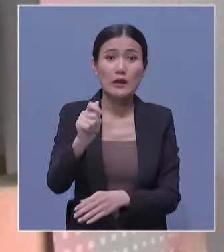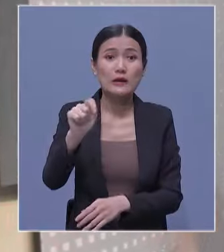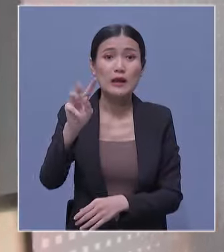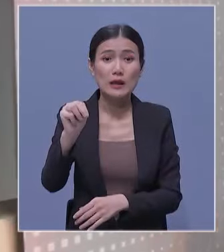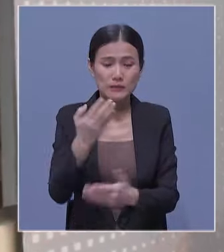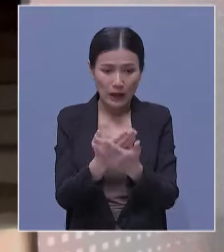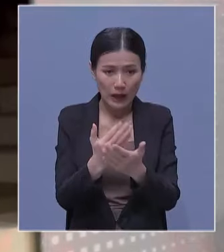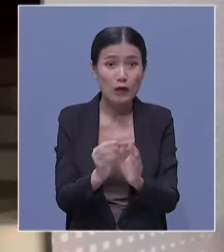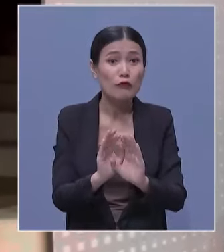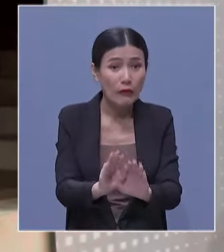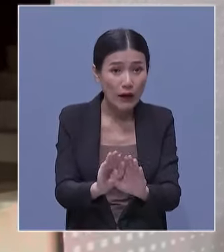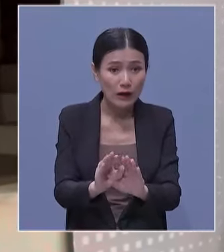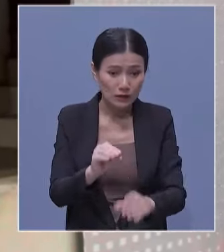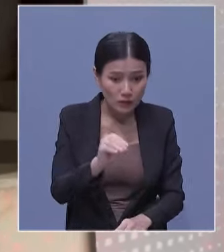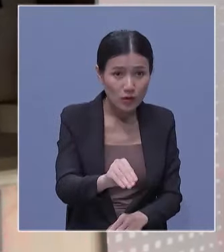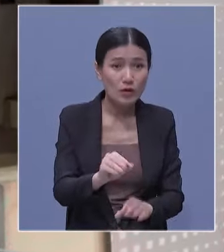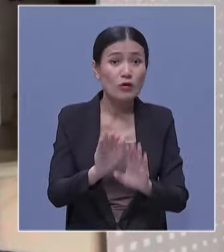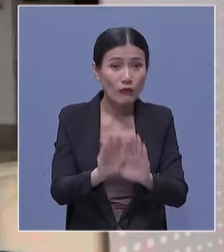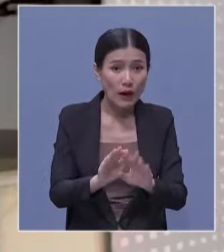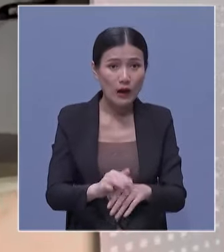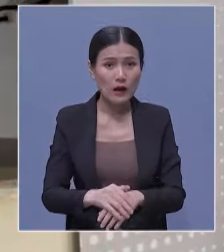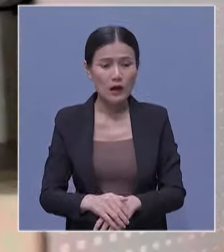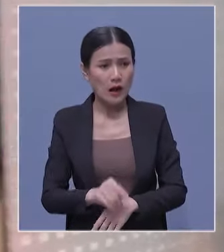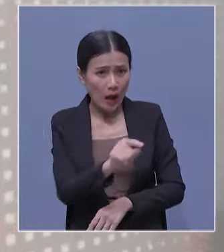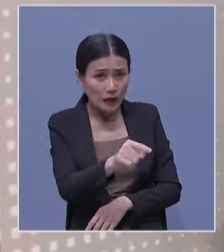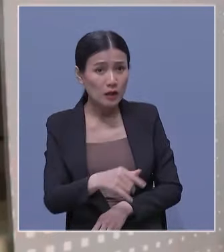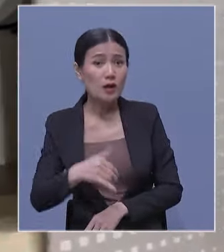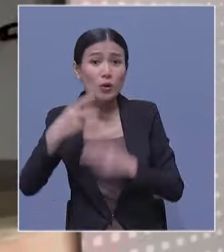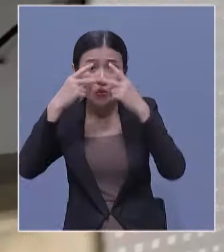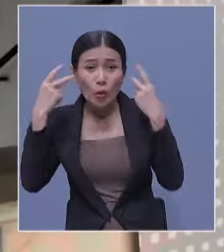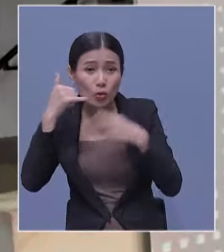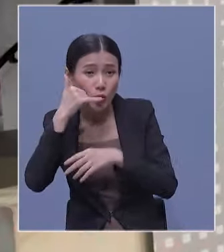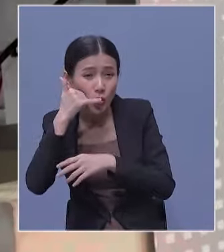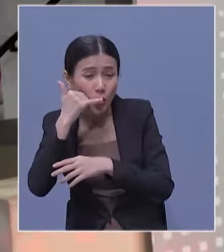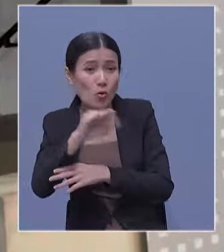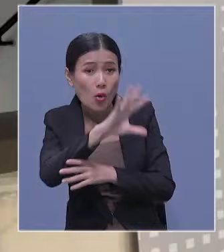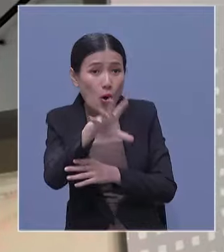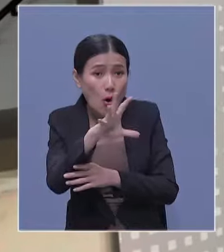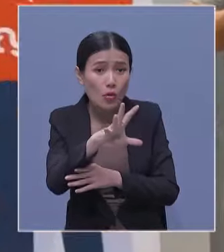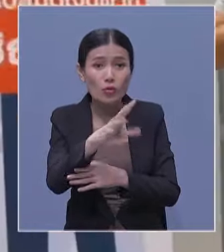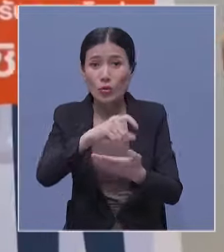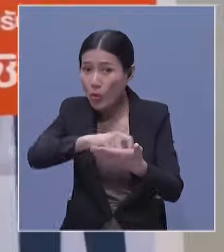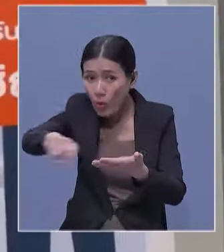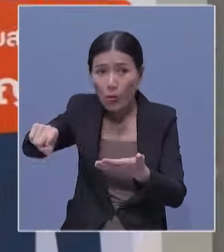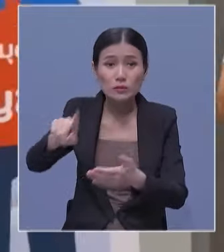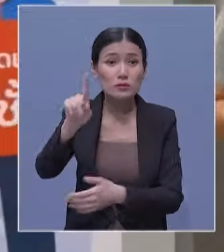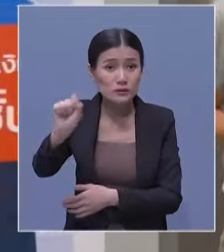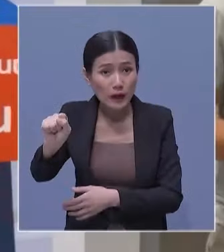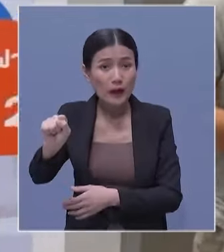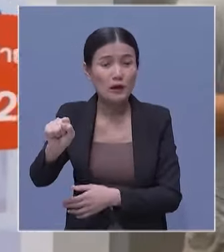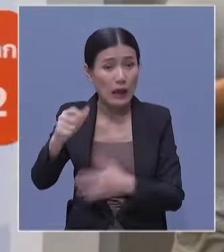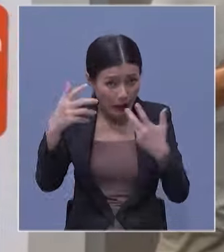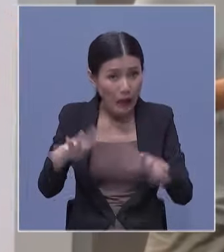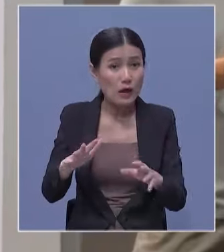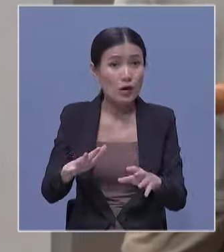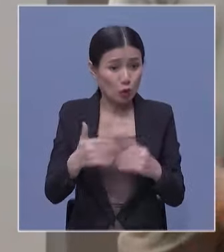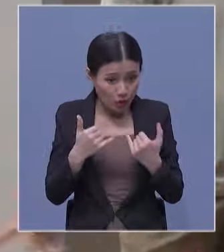ก็เพิ่งจะมารู้ว่านายไพทูเนี่ยเพิ่งจะถูกมิจฉาชีพหลอกลงทุนให้โอนเงินไปแล้ว100,000บาทแล้วก็กำลังจะ